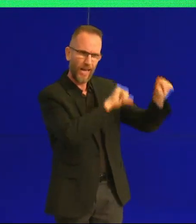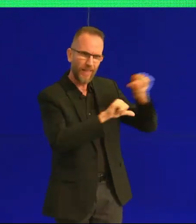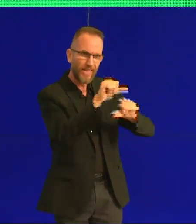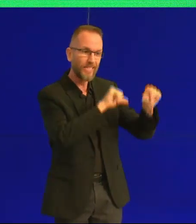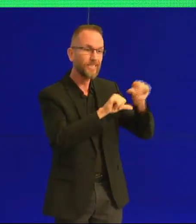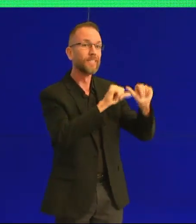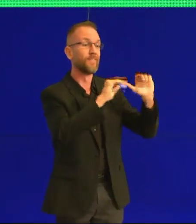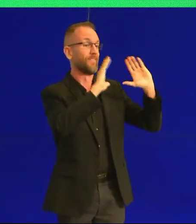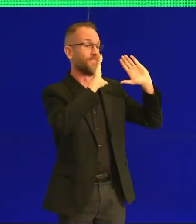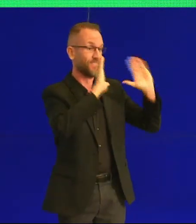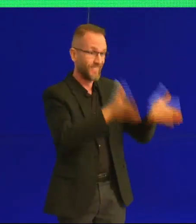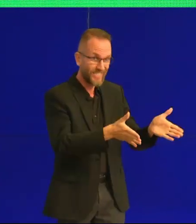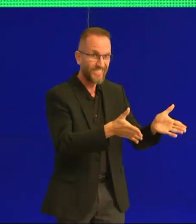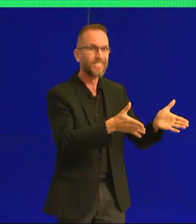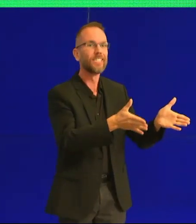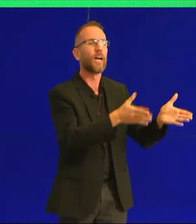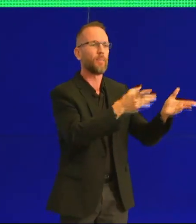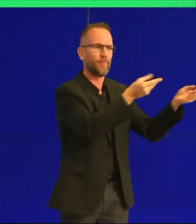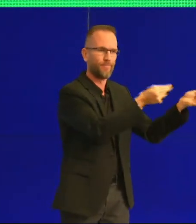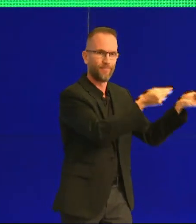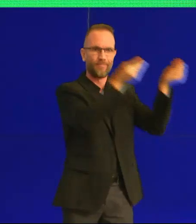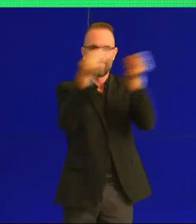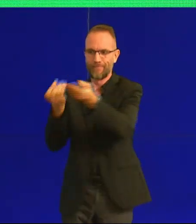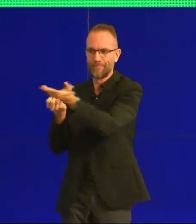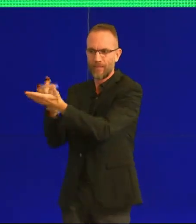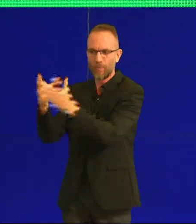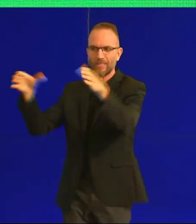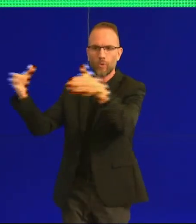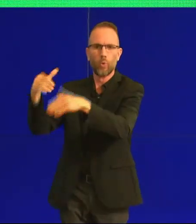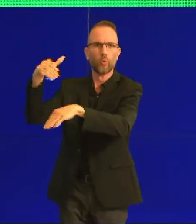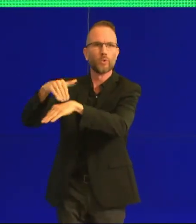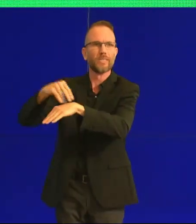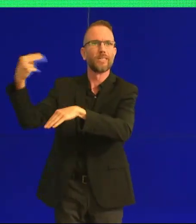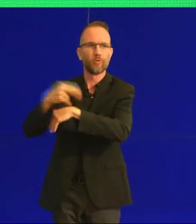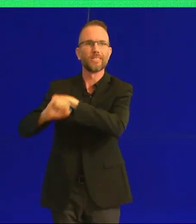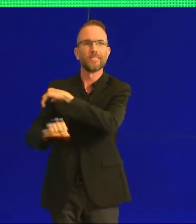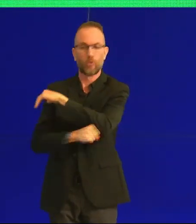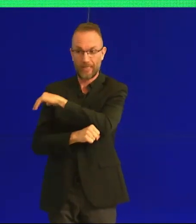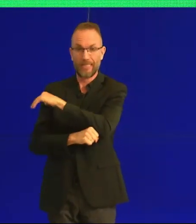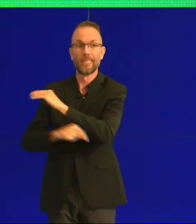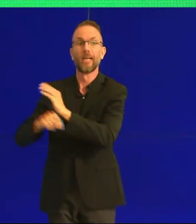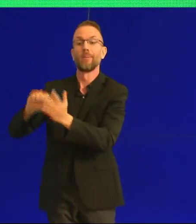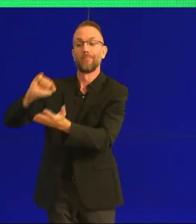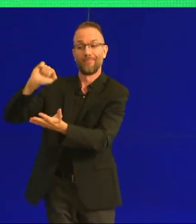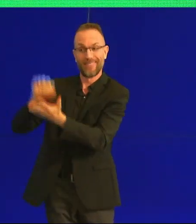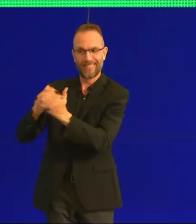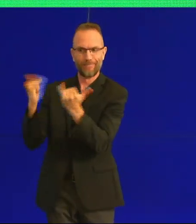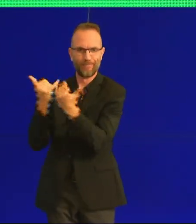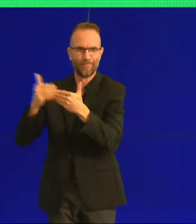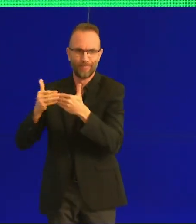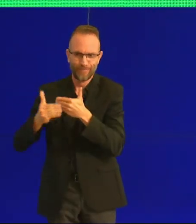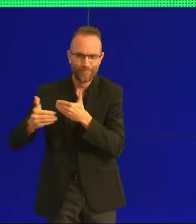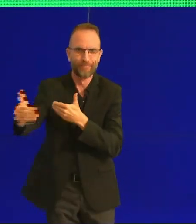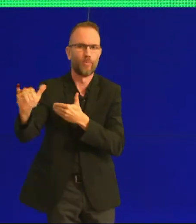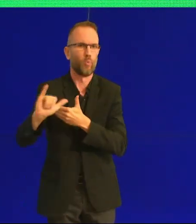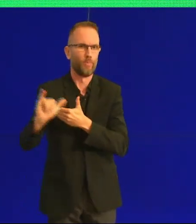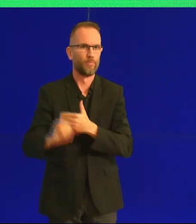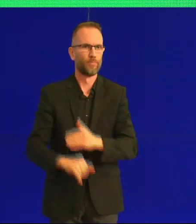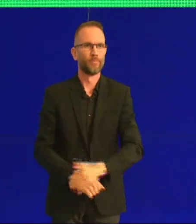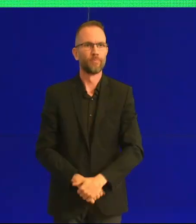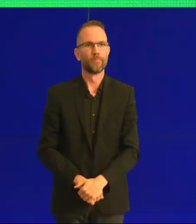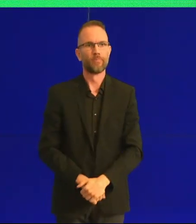de sécurité afin de prendre les bonnes décisions dans les étapes qui suivent dans le cadre d'une gestion collégiale d'une situation d'urgence